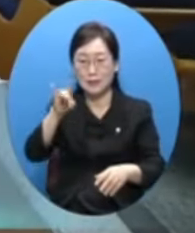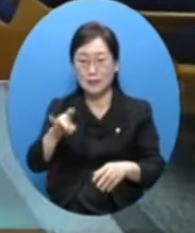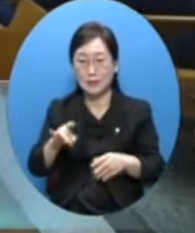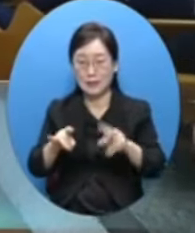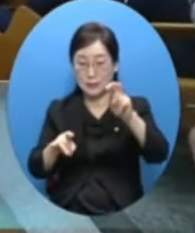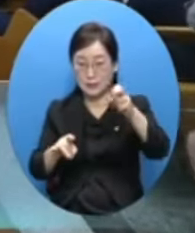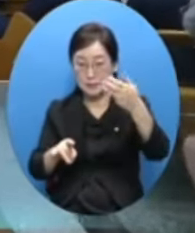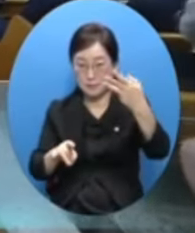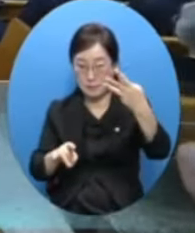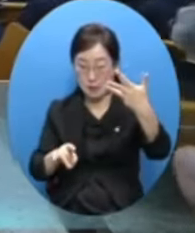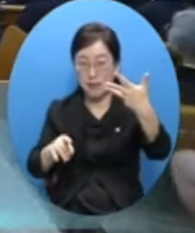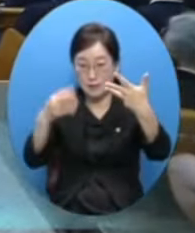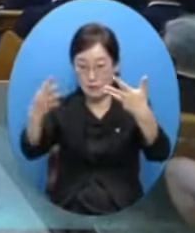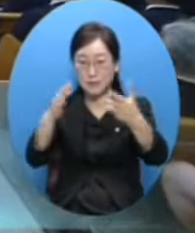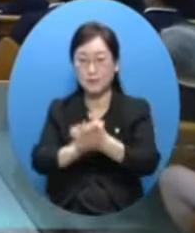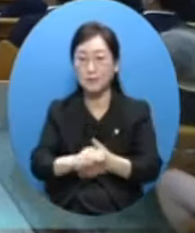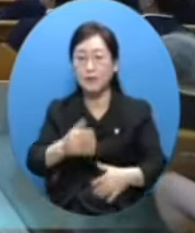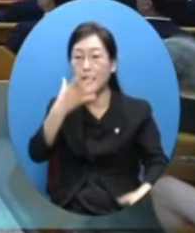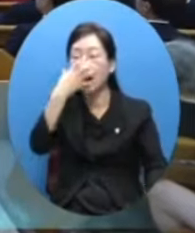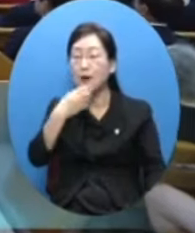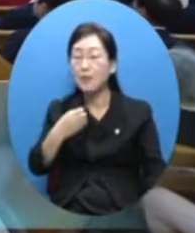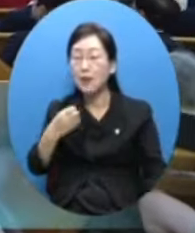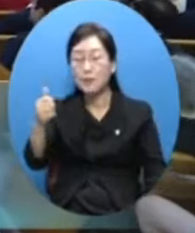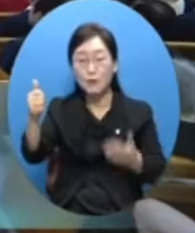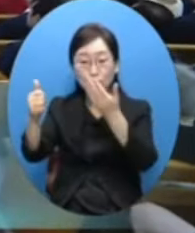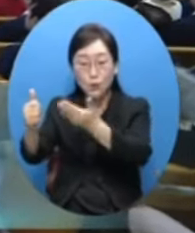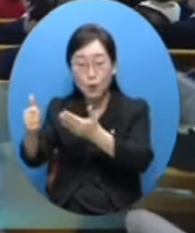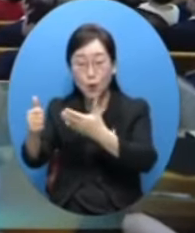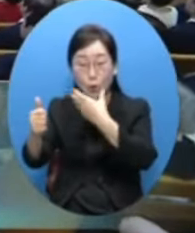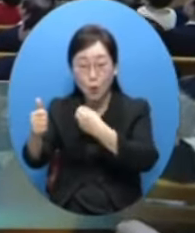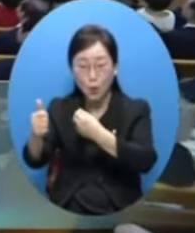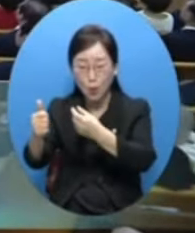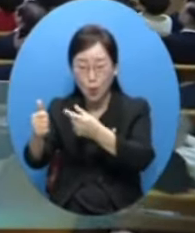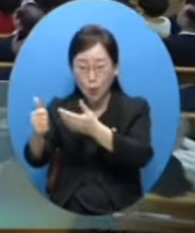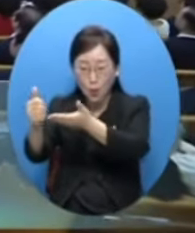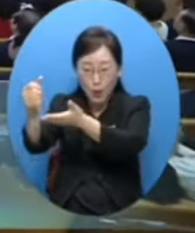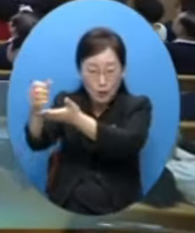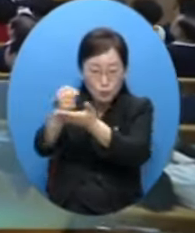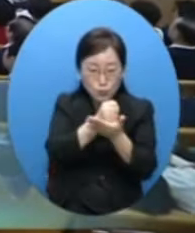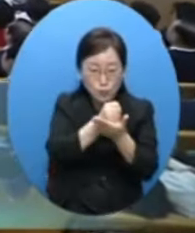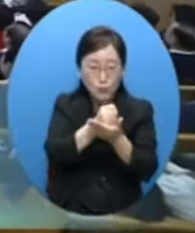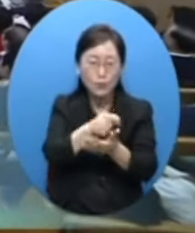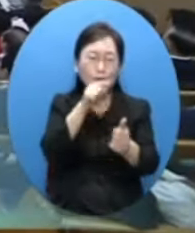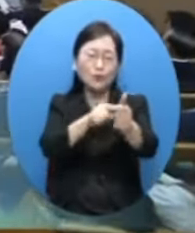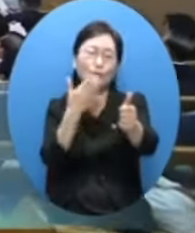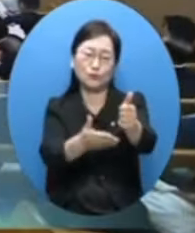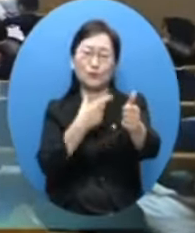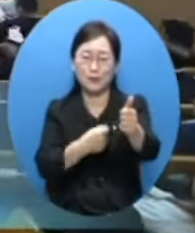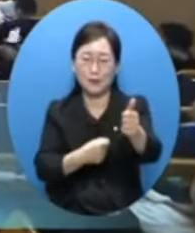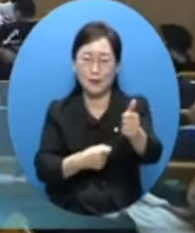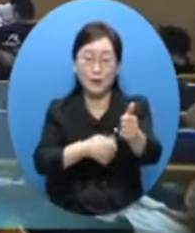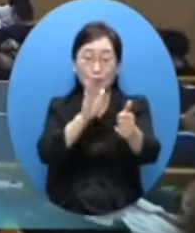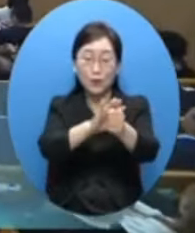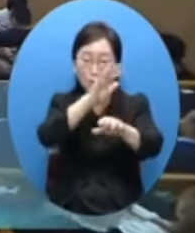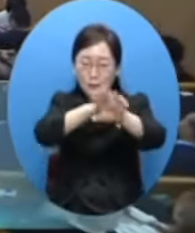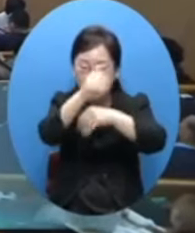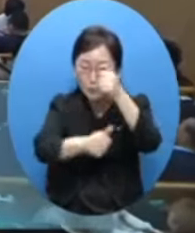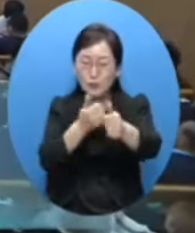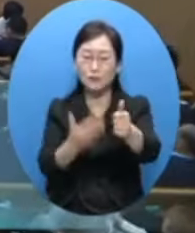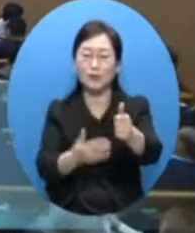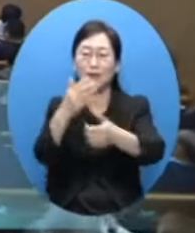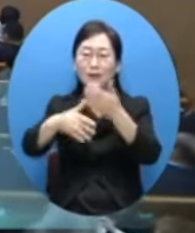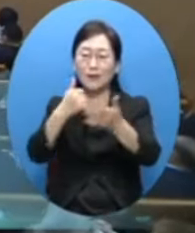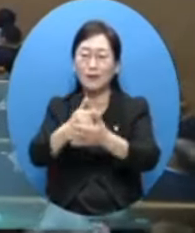같이 말씀합니다. 아브라함에게 허락하신 복을 내게 주시되 너와 함께 내 손에게도 주사